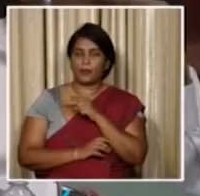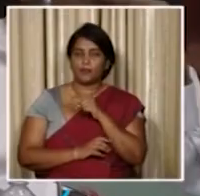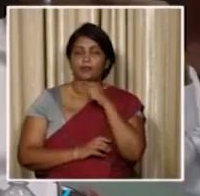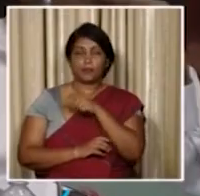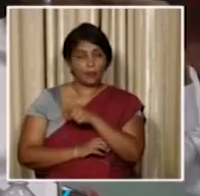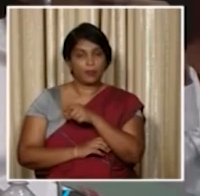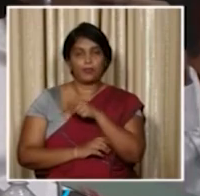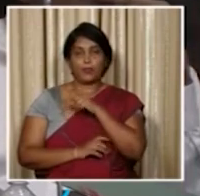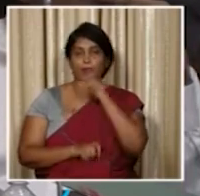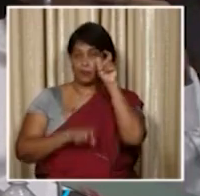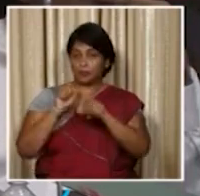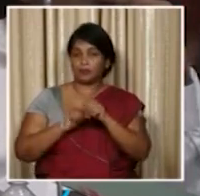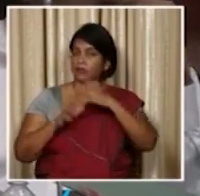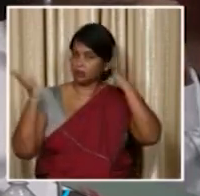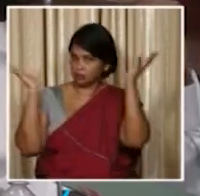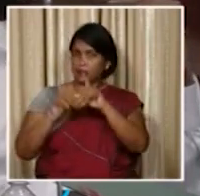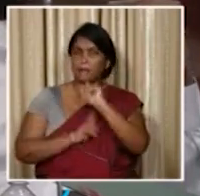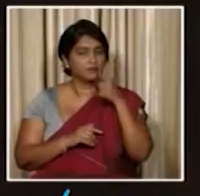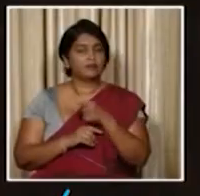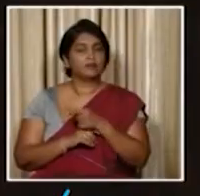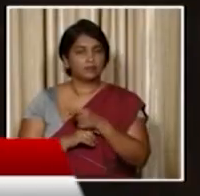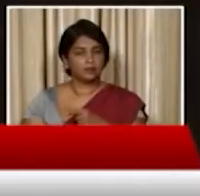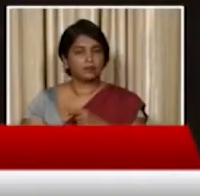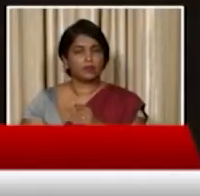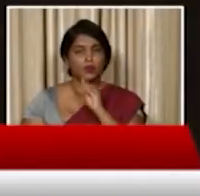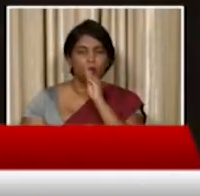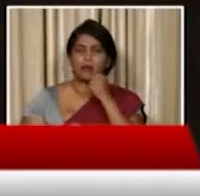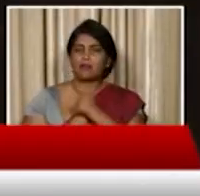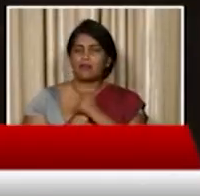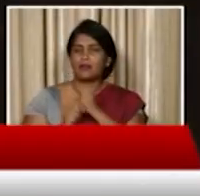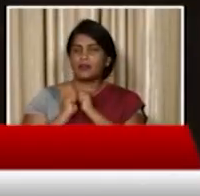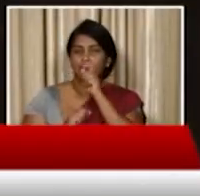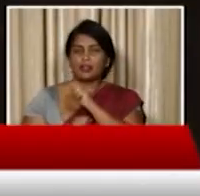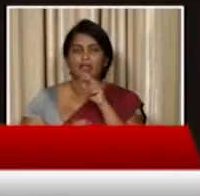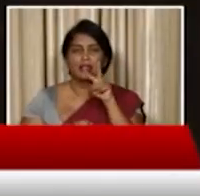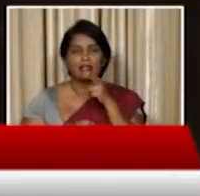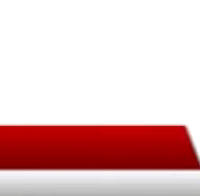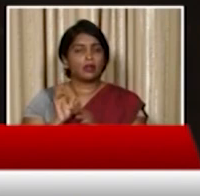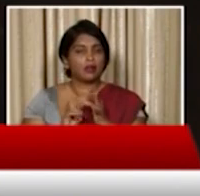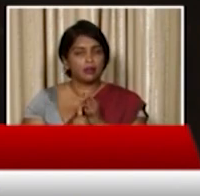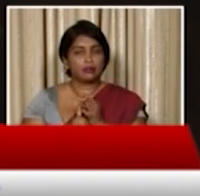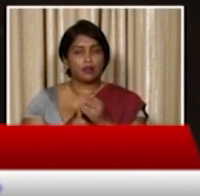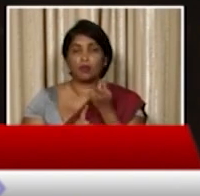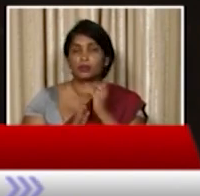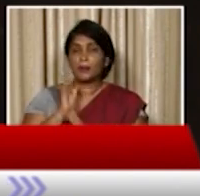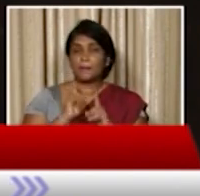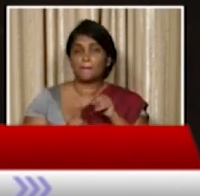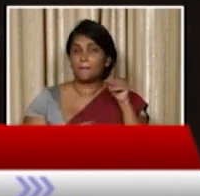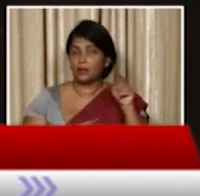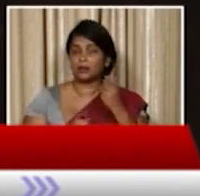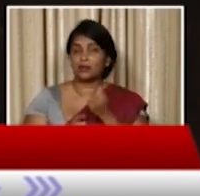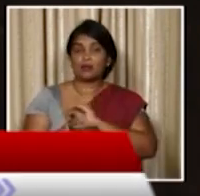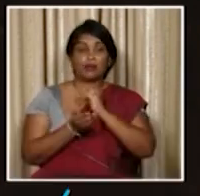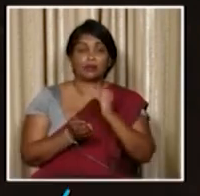එන්න ඕනේ ඊට පස්සේ ඒ නිලධාරීන් කැඳවන්න පාර්ලිමේන්තුවේ කමිටියකට සාමාන්‍ය රජයේ සේවකයෙක්ගේ රුපියල් 200ක් වැඩි කරන්න උත්සාහ කර උදල් අමාත්‍යාංශයේ